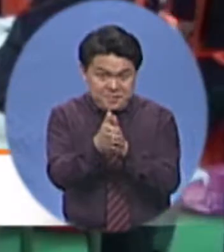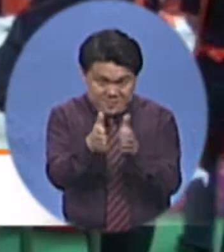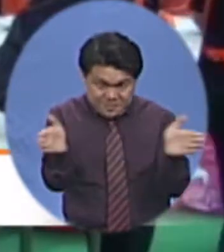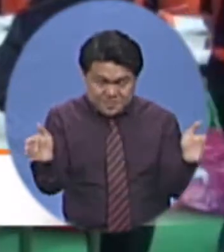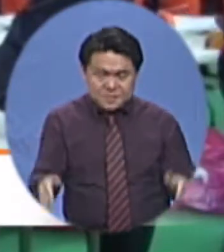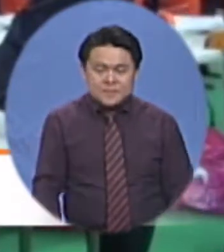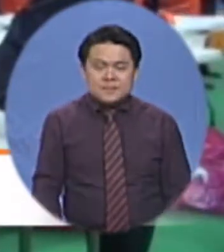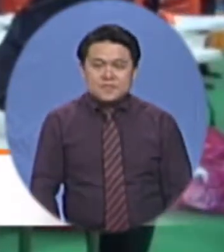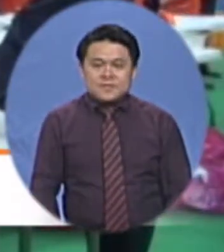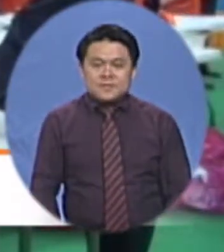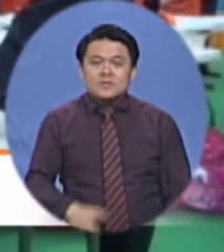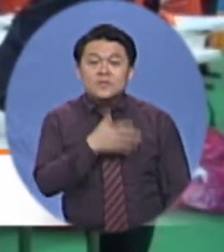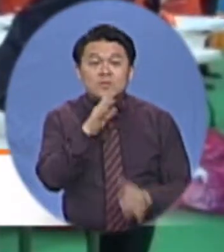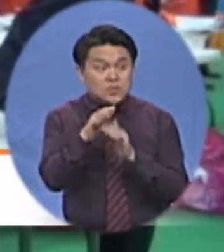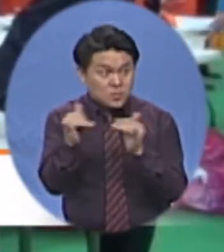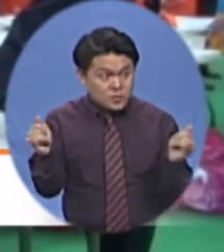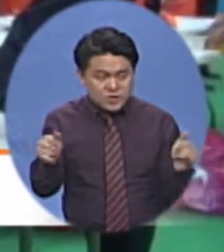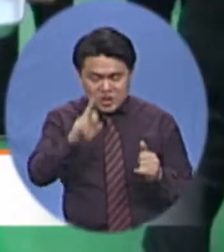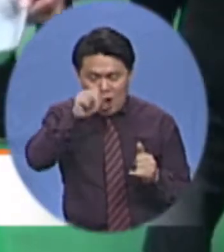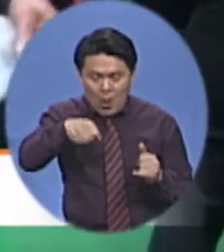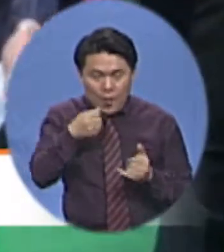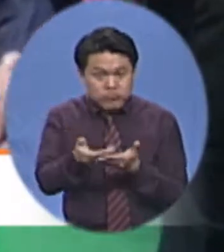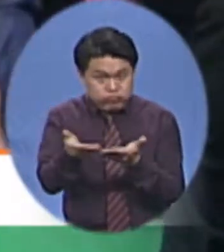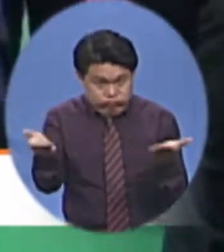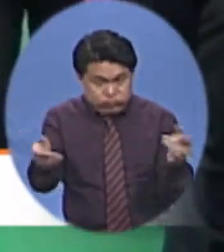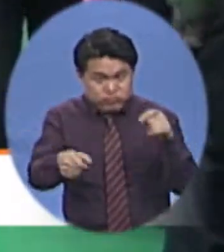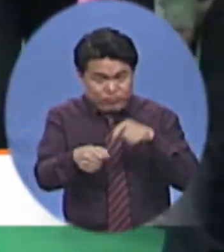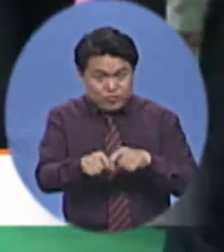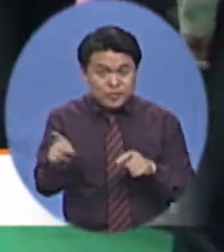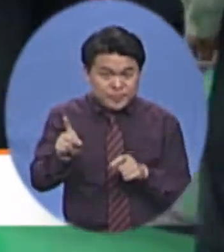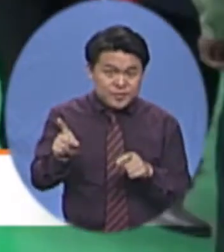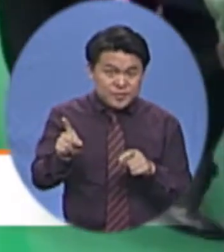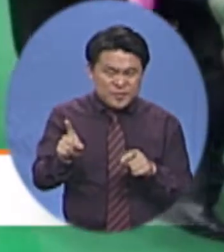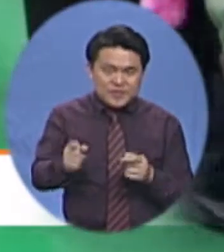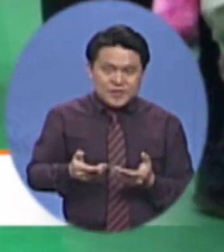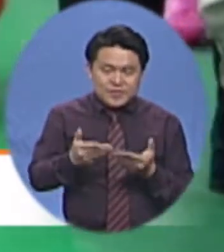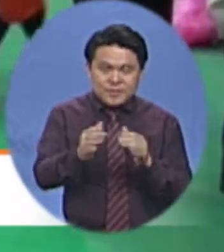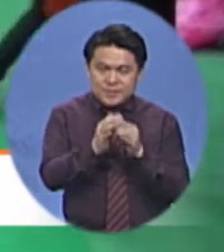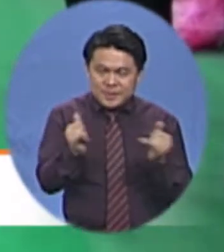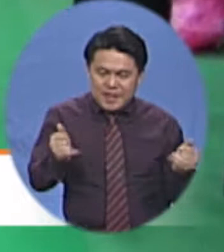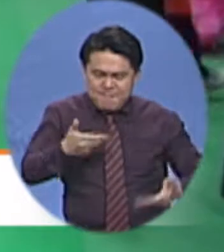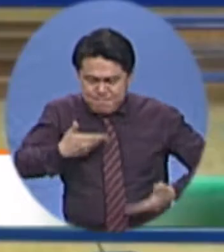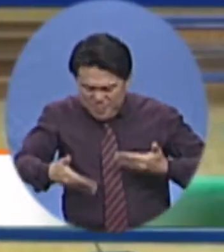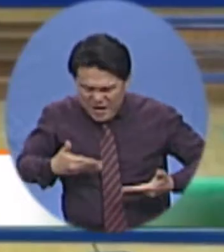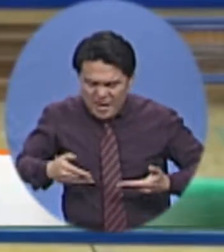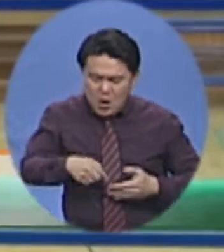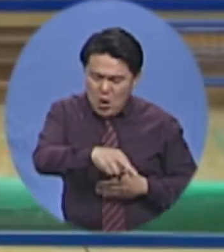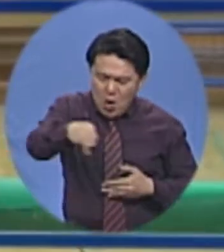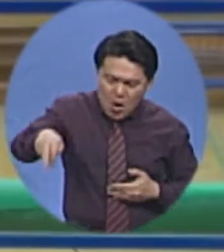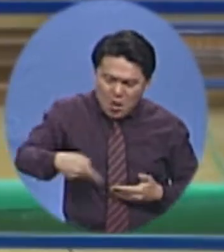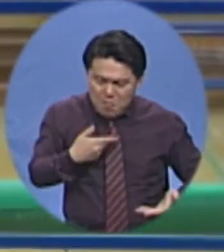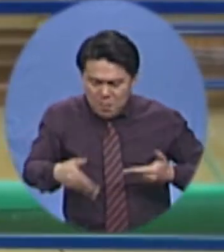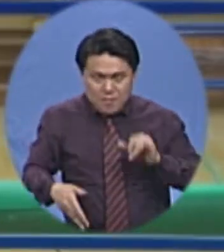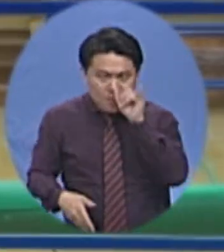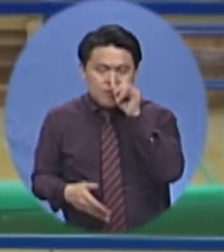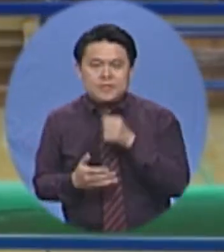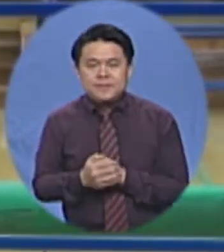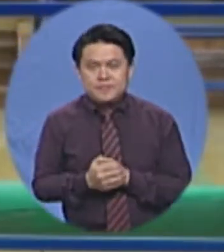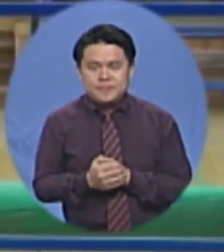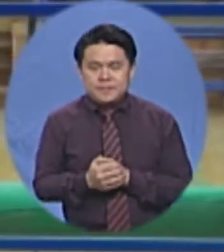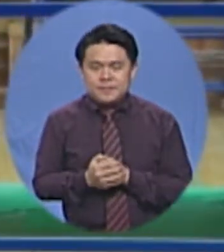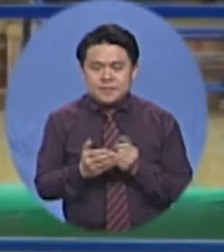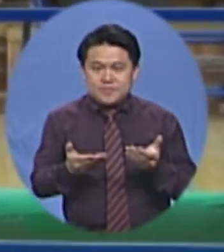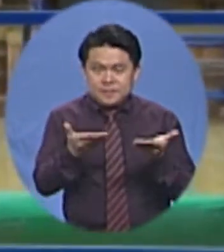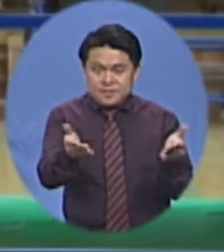개최됐는데요. 어르신들에게 점심 식사를 제공하기 위한 봉사대원들의 발걸음이 분주합니다.